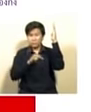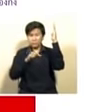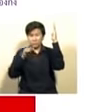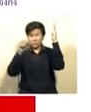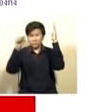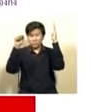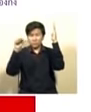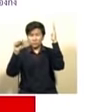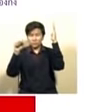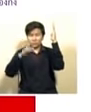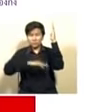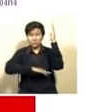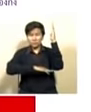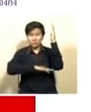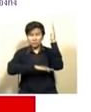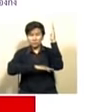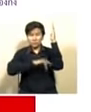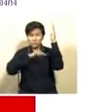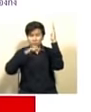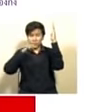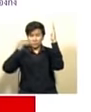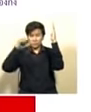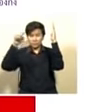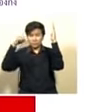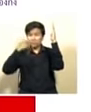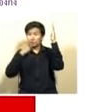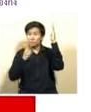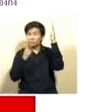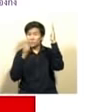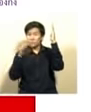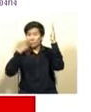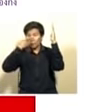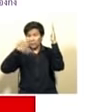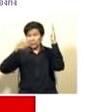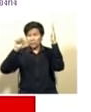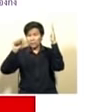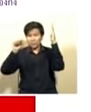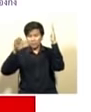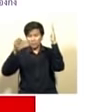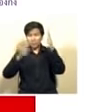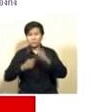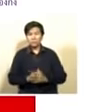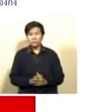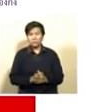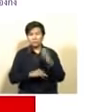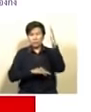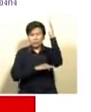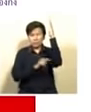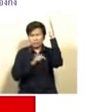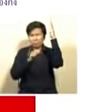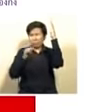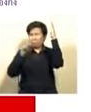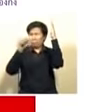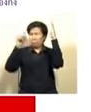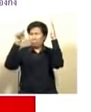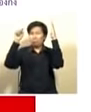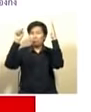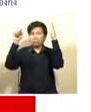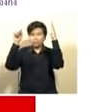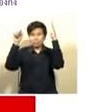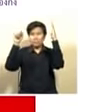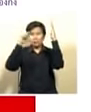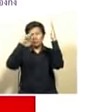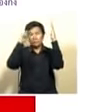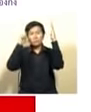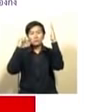ครับแต่อย่างไรก็ตามแต่เมื่อเปรียบเทียบกับทางสหรัฐอเมริกานะครับประเทศทางอิตาลีกลุ่มจีนหรืออิหร่านที่มีการแพร่ระบาดม